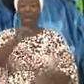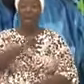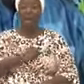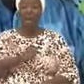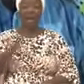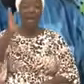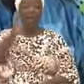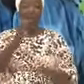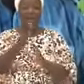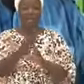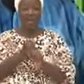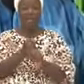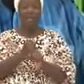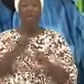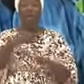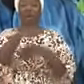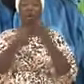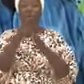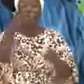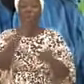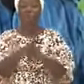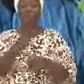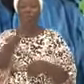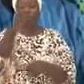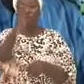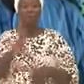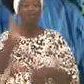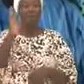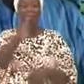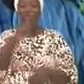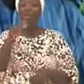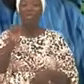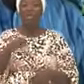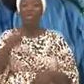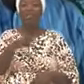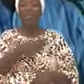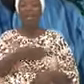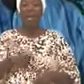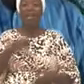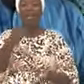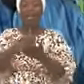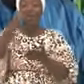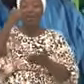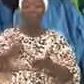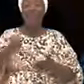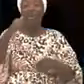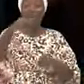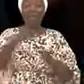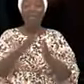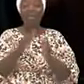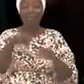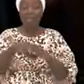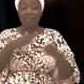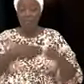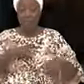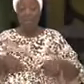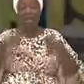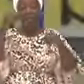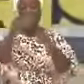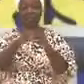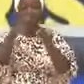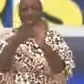toutes les promesses de dieu sera oui et amen dans ma vie au nom de jésus